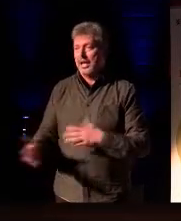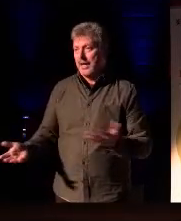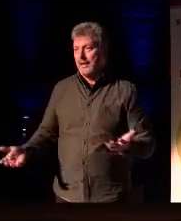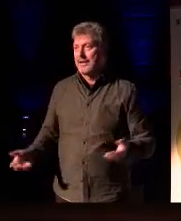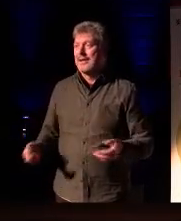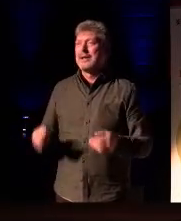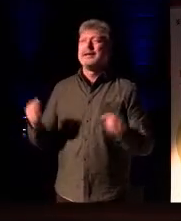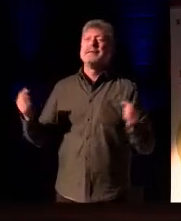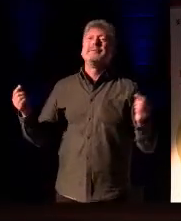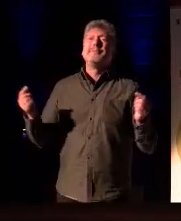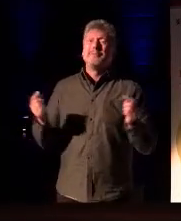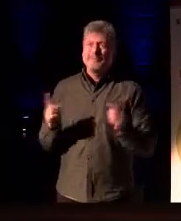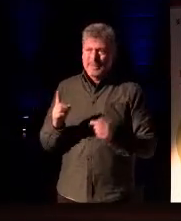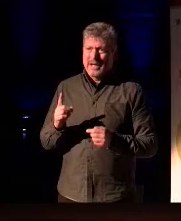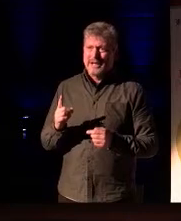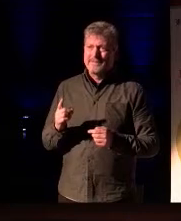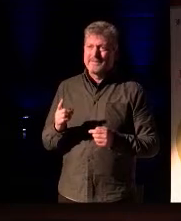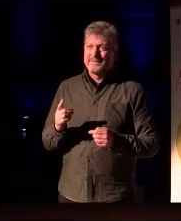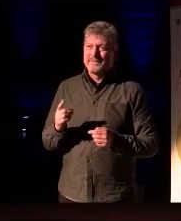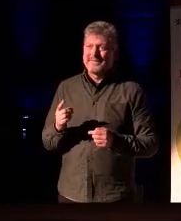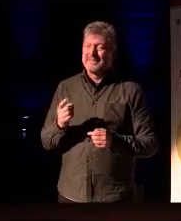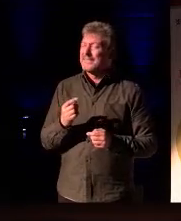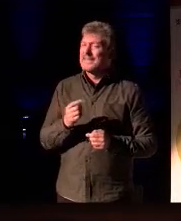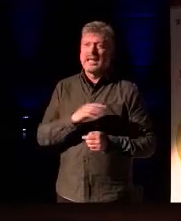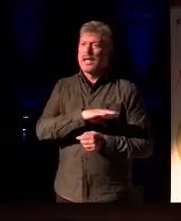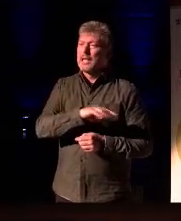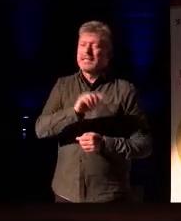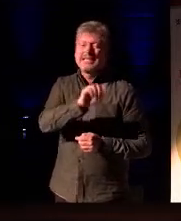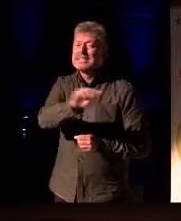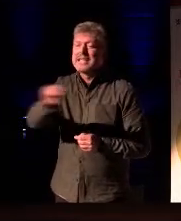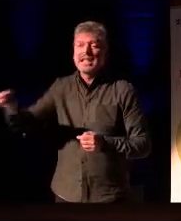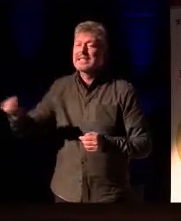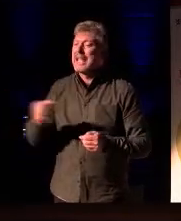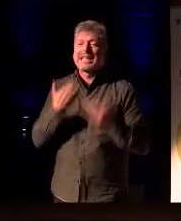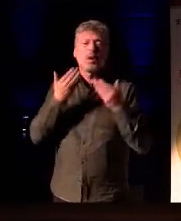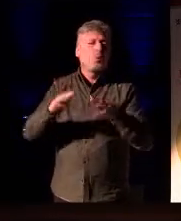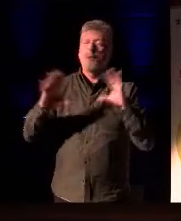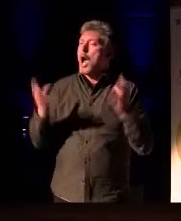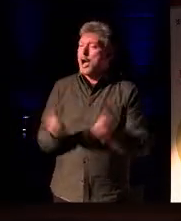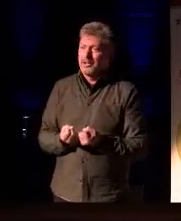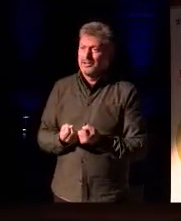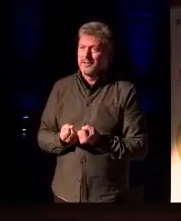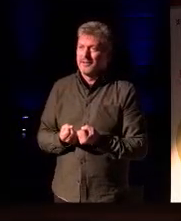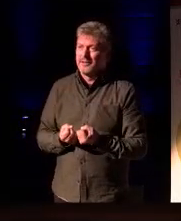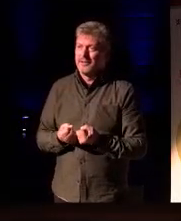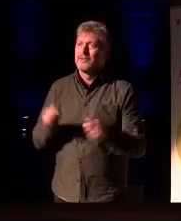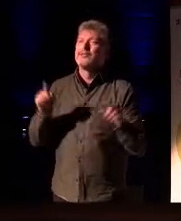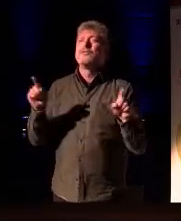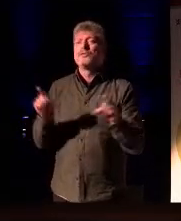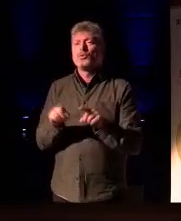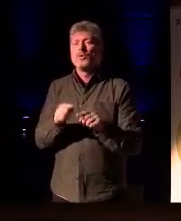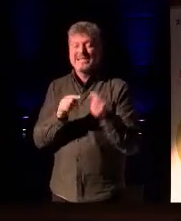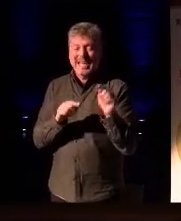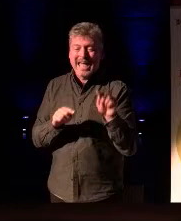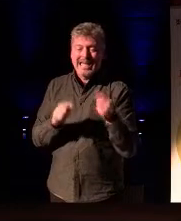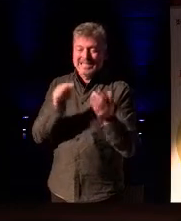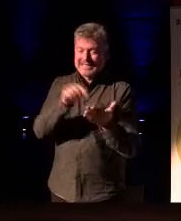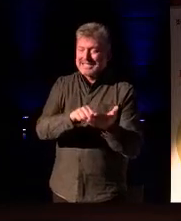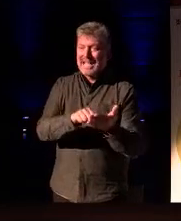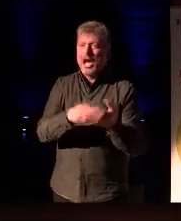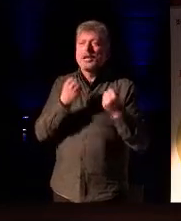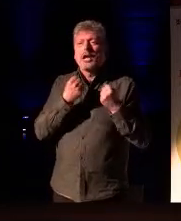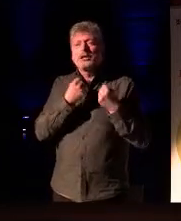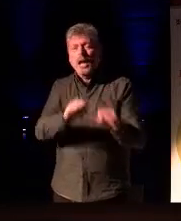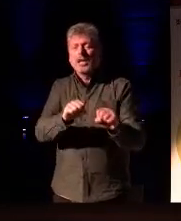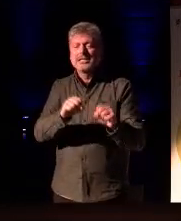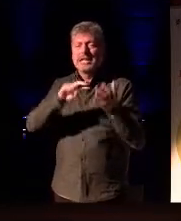aller færreste stedene som er gode på alt. Så man har ofte et godt satsingsprosjekt et sted, klart å få det